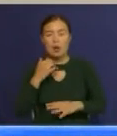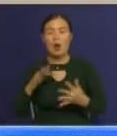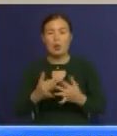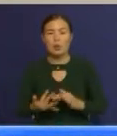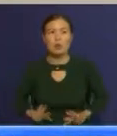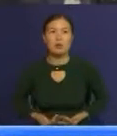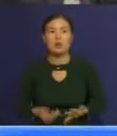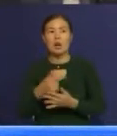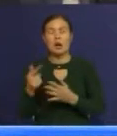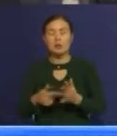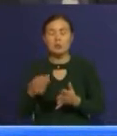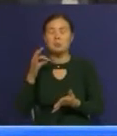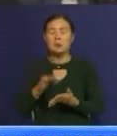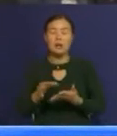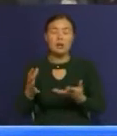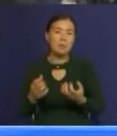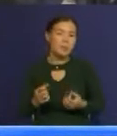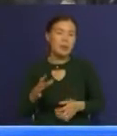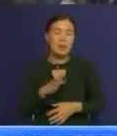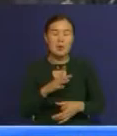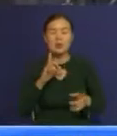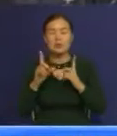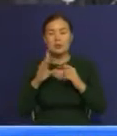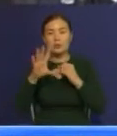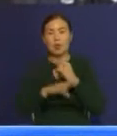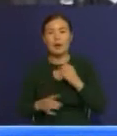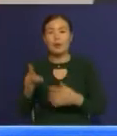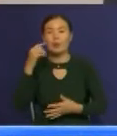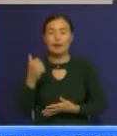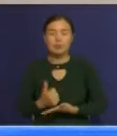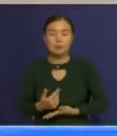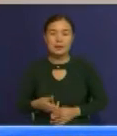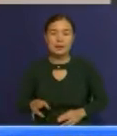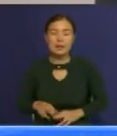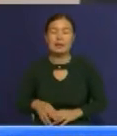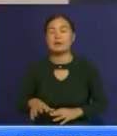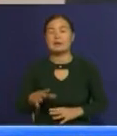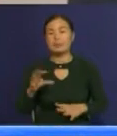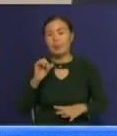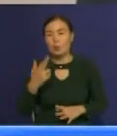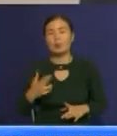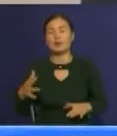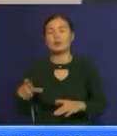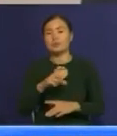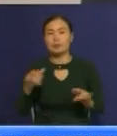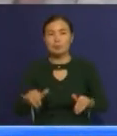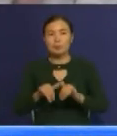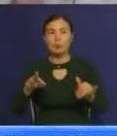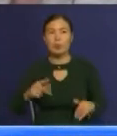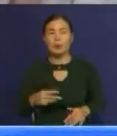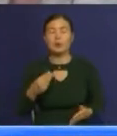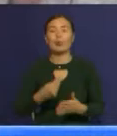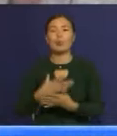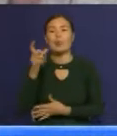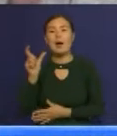тұрғындары сұрақтарын қойып нақты жауаптарын алды. Жиын соңында аудан әкімі ауданның әлеуметті экономикалық дамуына үлес қосқандарға Маңғыстау ауданының